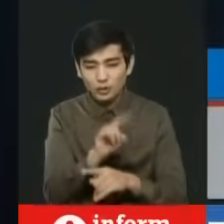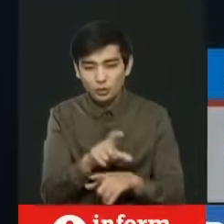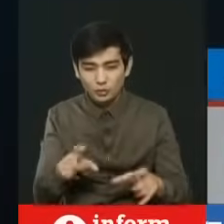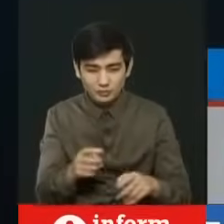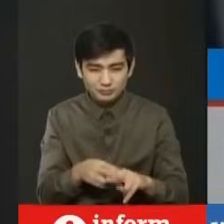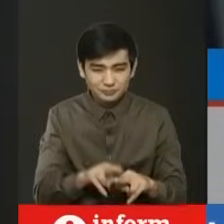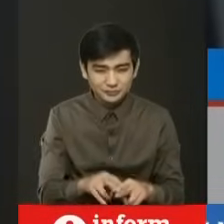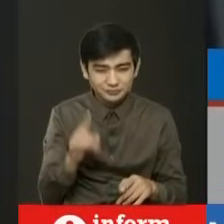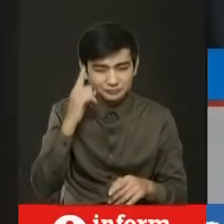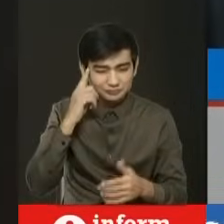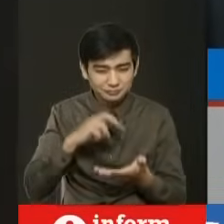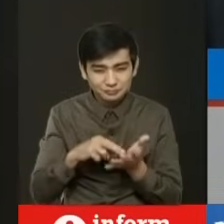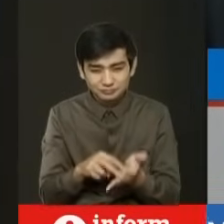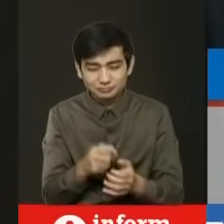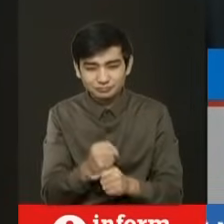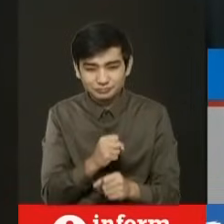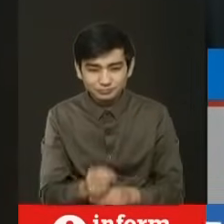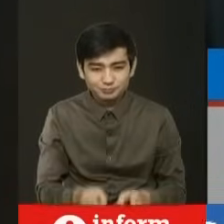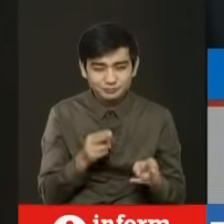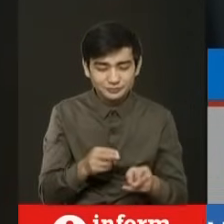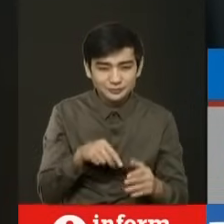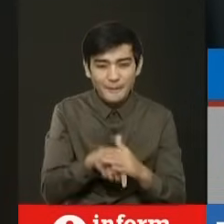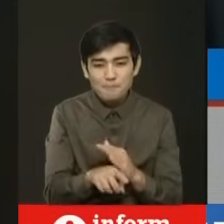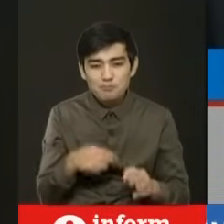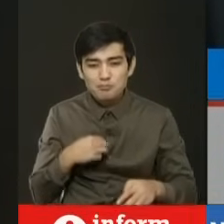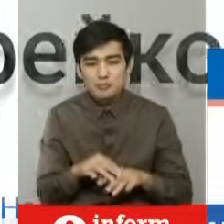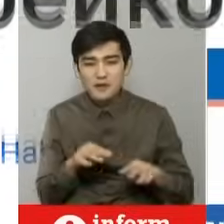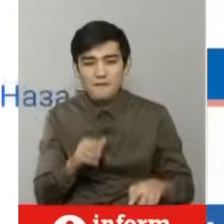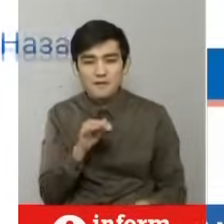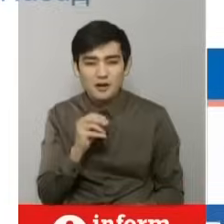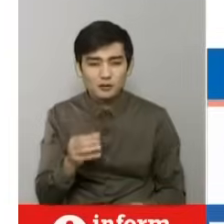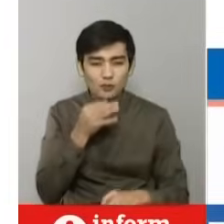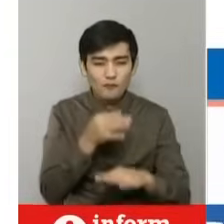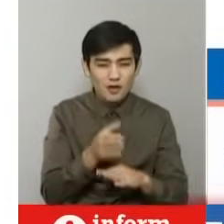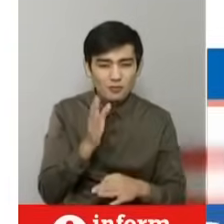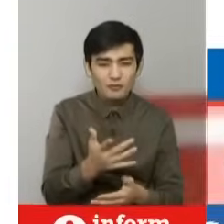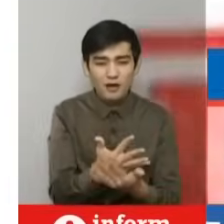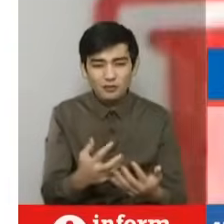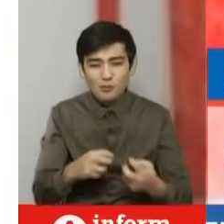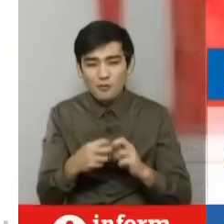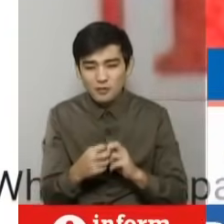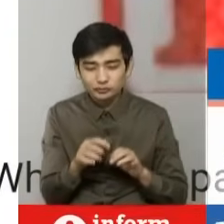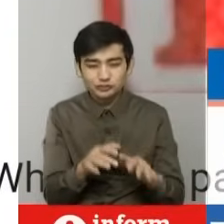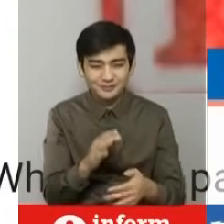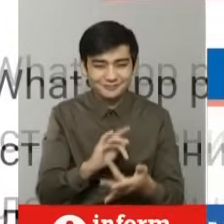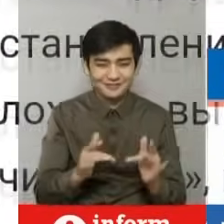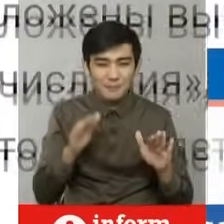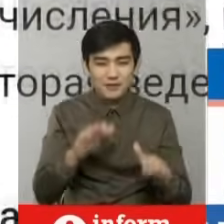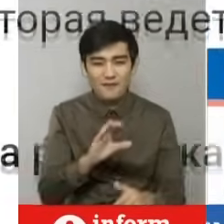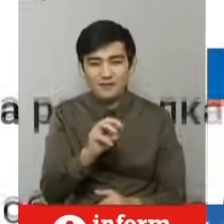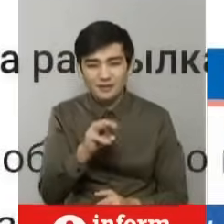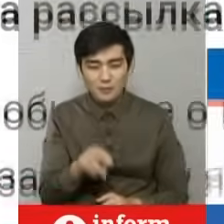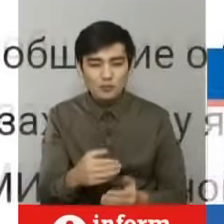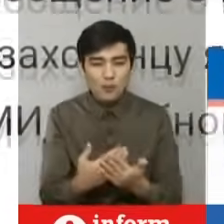неоднократно совершали свои преступления прикрываясь Министерством финансов в мессенджер WhatsApp распространяют сообщения о якобы новом